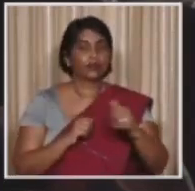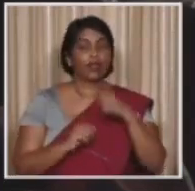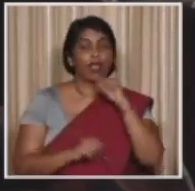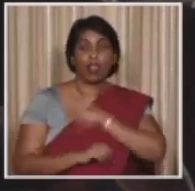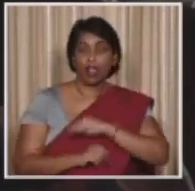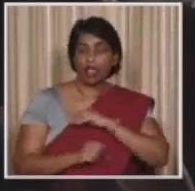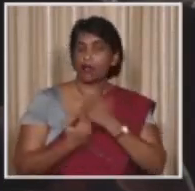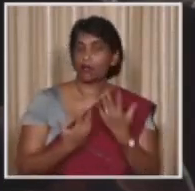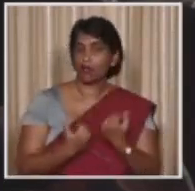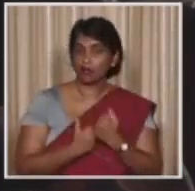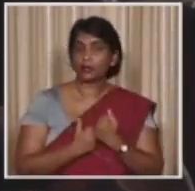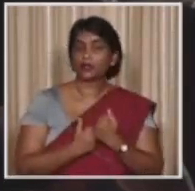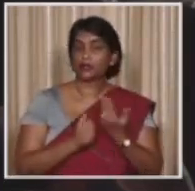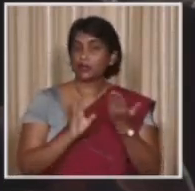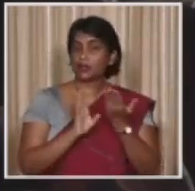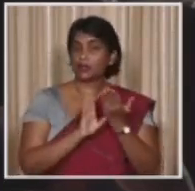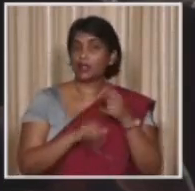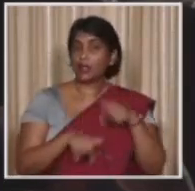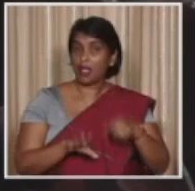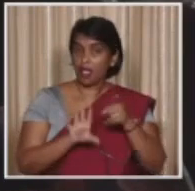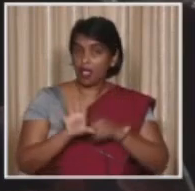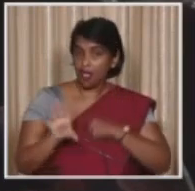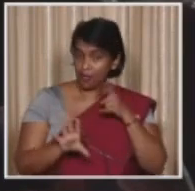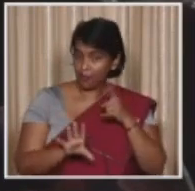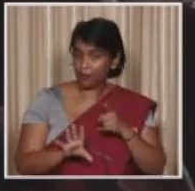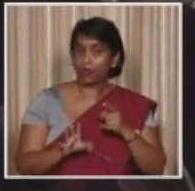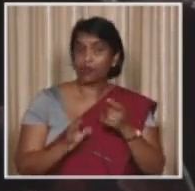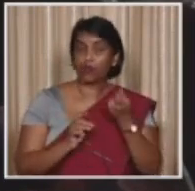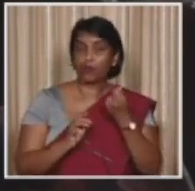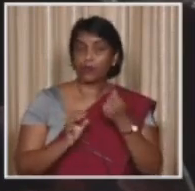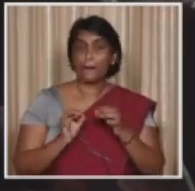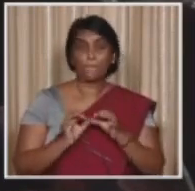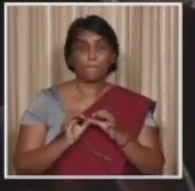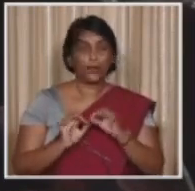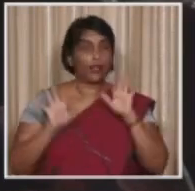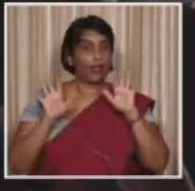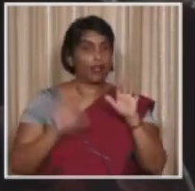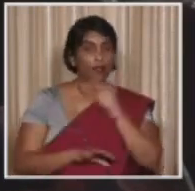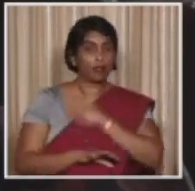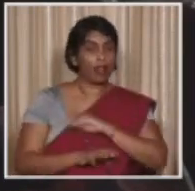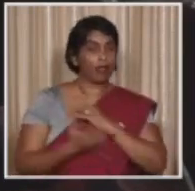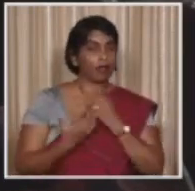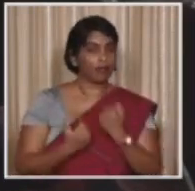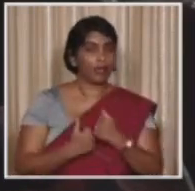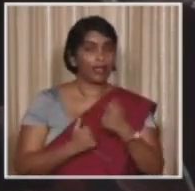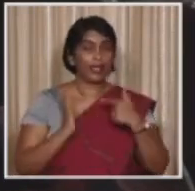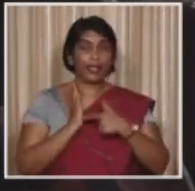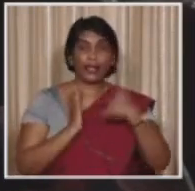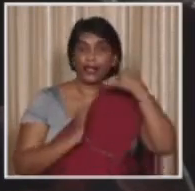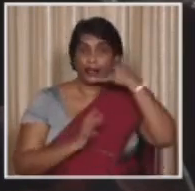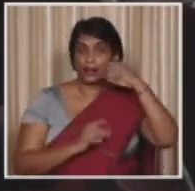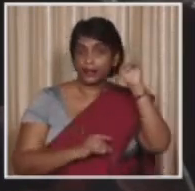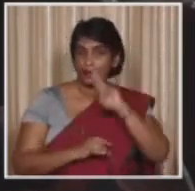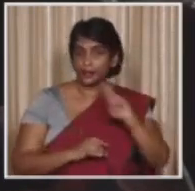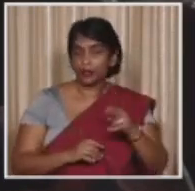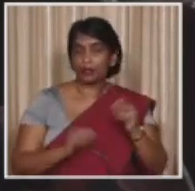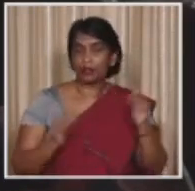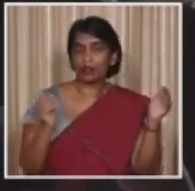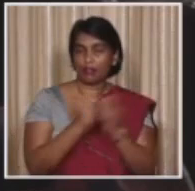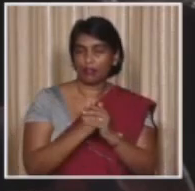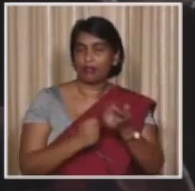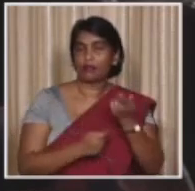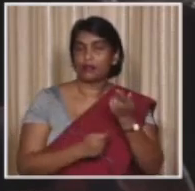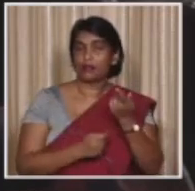ලාභ ලබන ගිය මේ අවුරුද්දේ රුපියල් බිලියන 9ක් ලාභ ලැබපු ටෙලිකොම් ආයතනය යටිමඩි